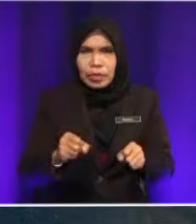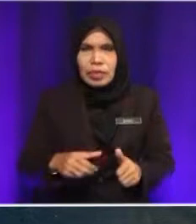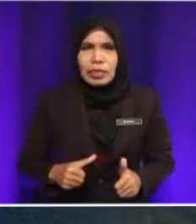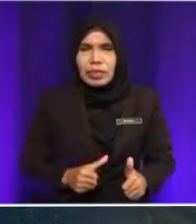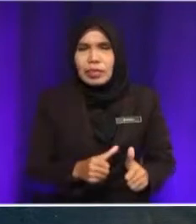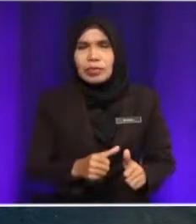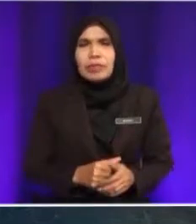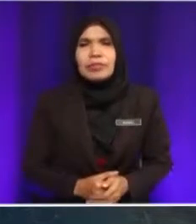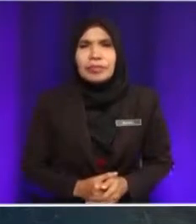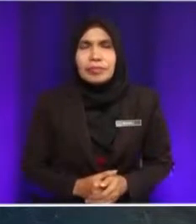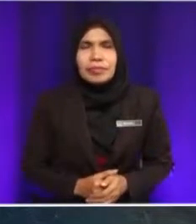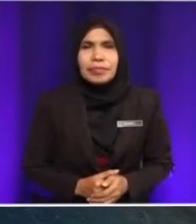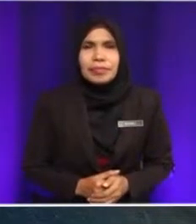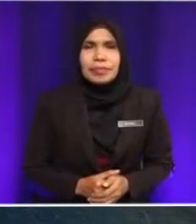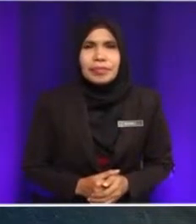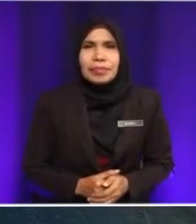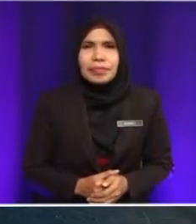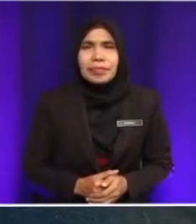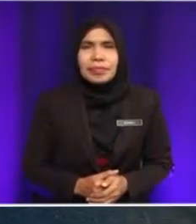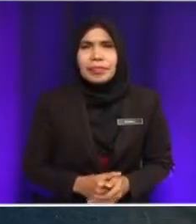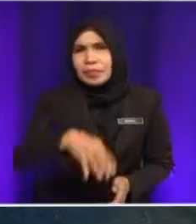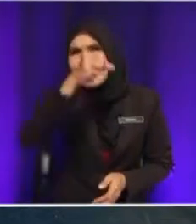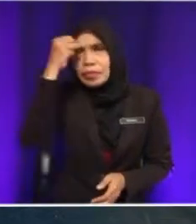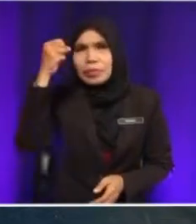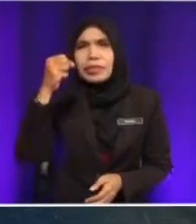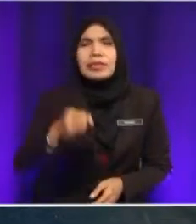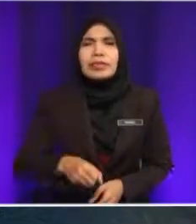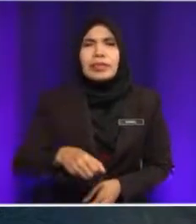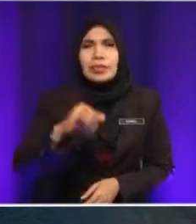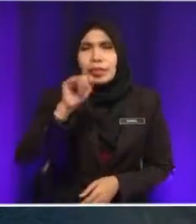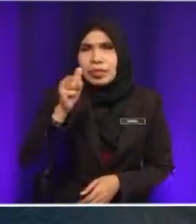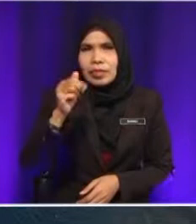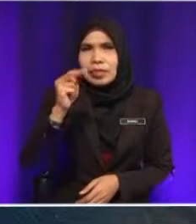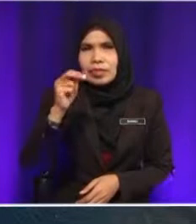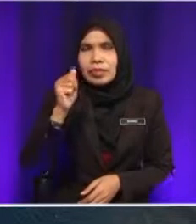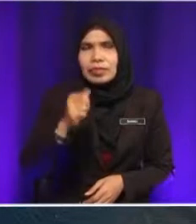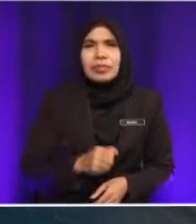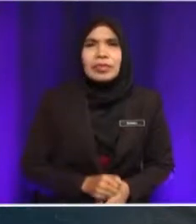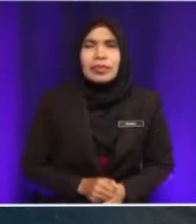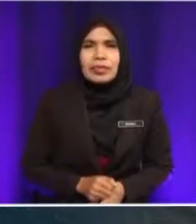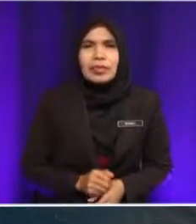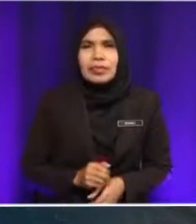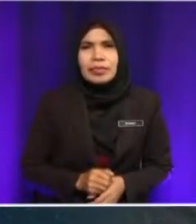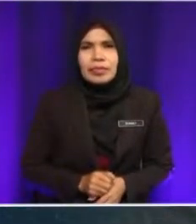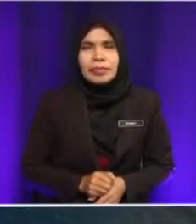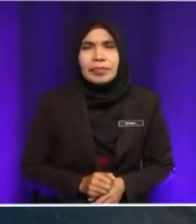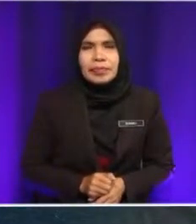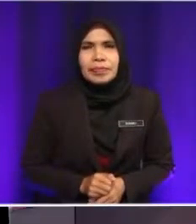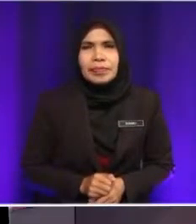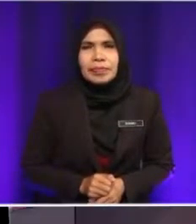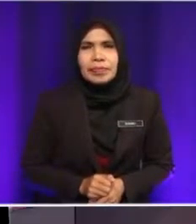kita berikan baik sebab penjagaan instrumen itu akan berlaku dan tempo yang kita berikan itu oke mahasiswa